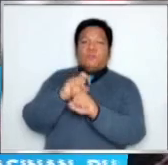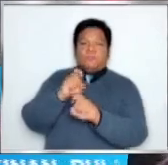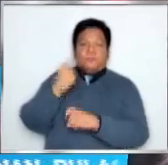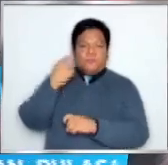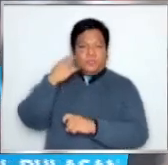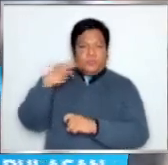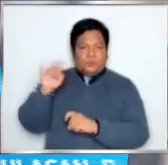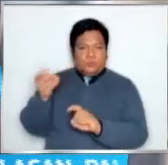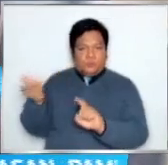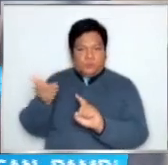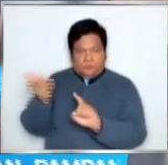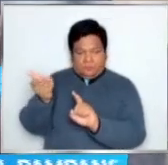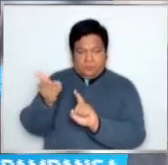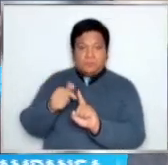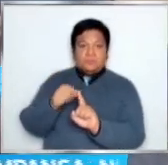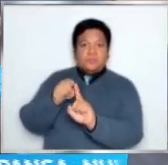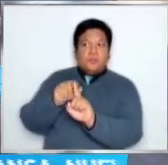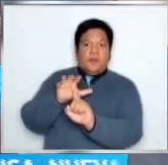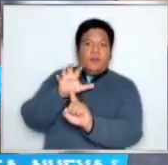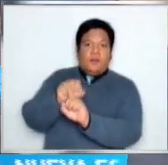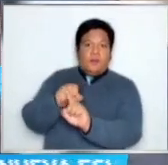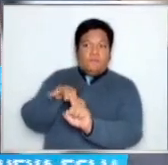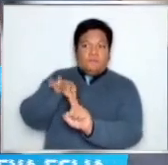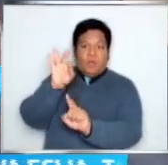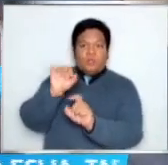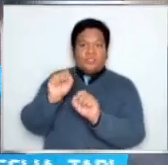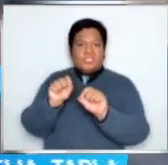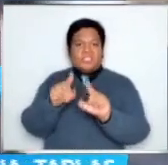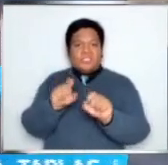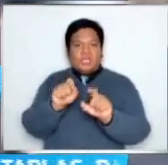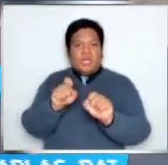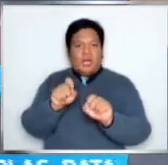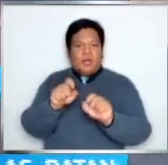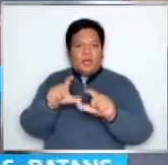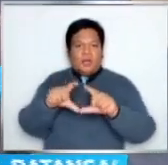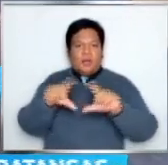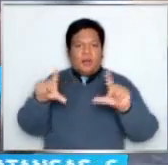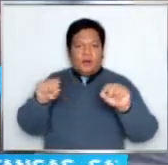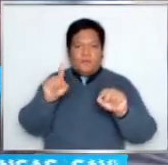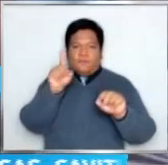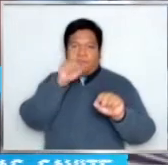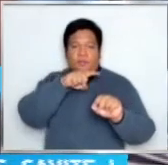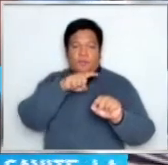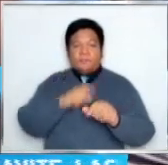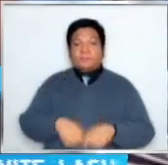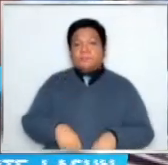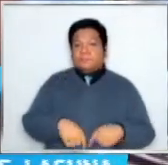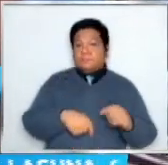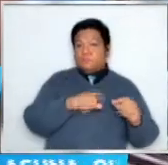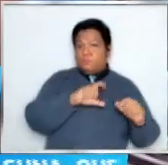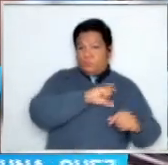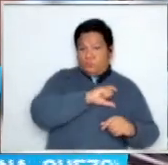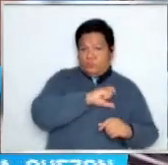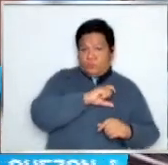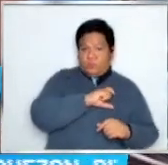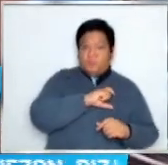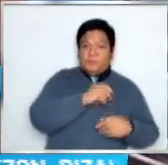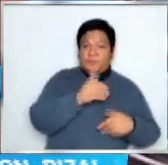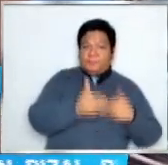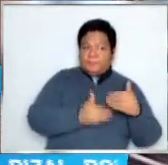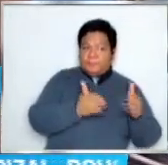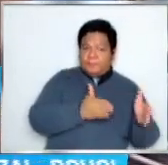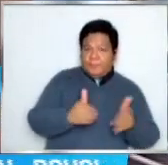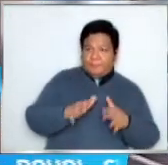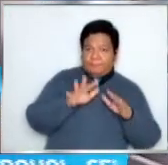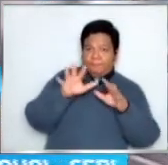peking vaccination card. Sa ikinasang entrapment operation na mga tauhan ng City Mobile Force Company at City Intelligence Unit ng Cagayan